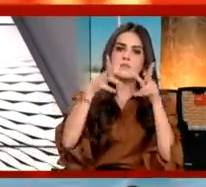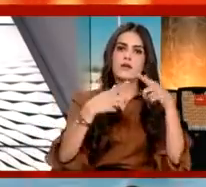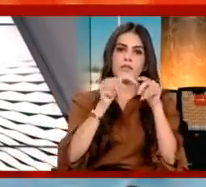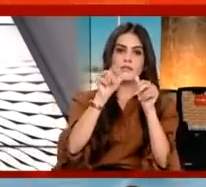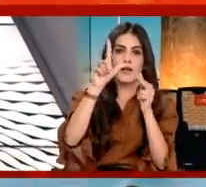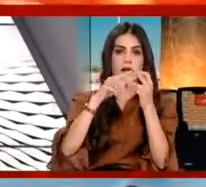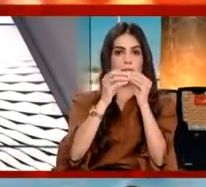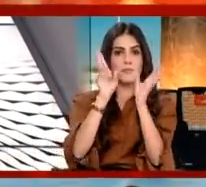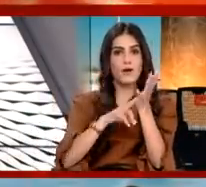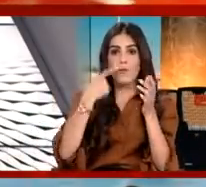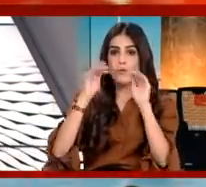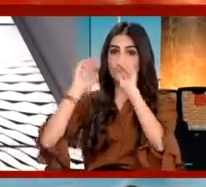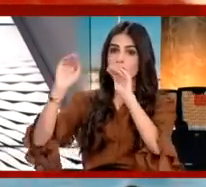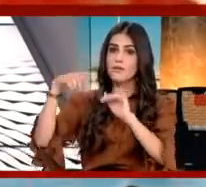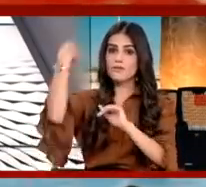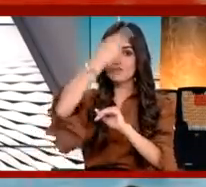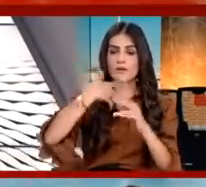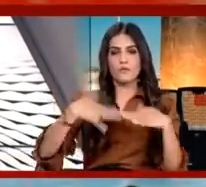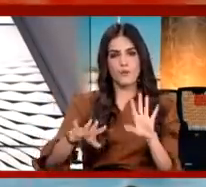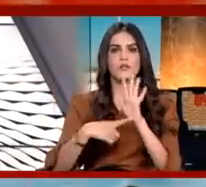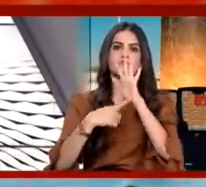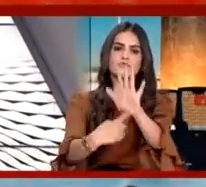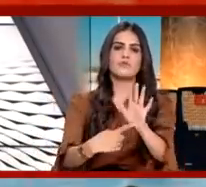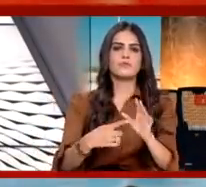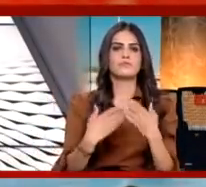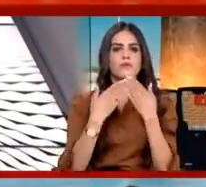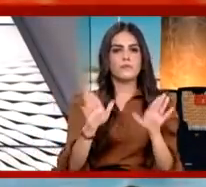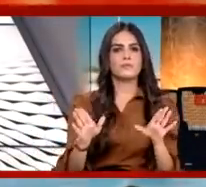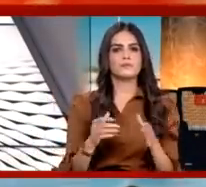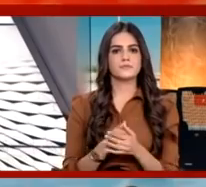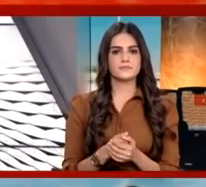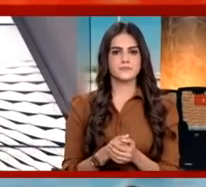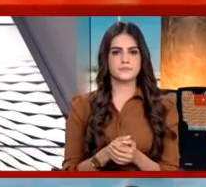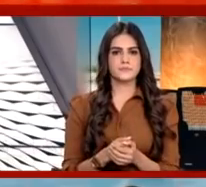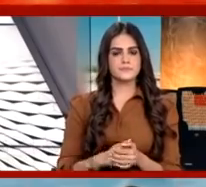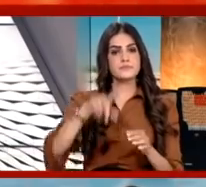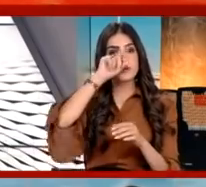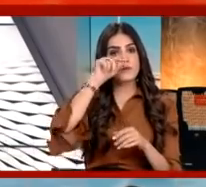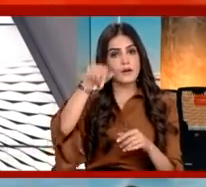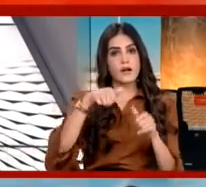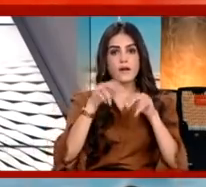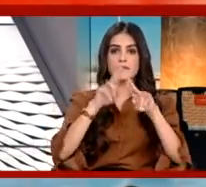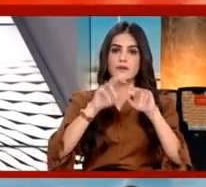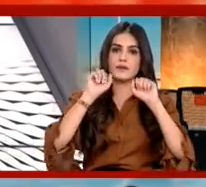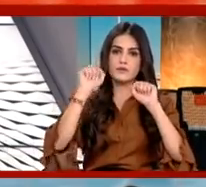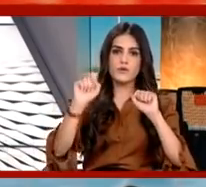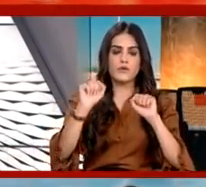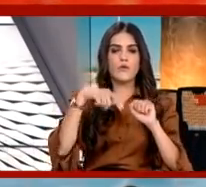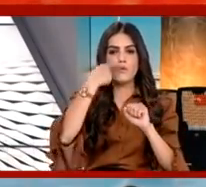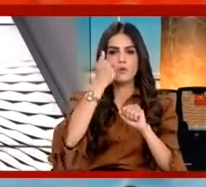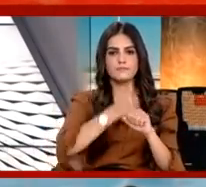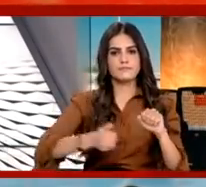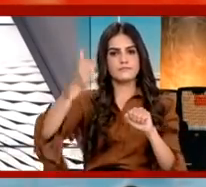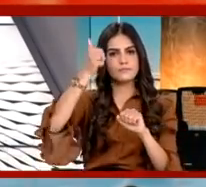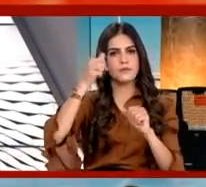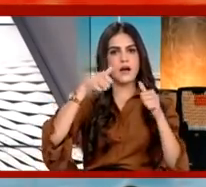का समर्थन करने वाले चेहरों को एक्सपोज किया जाना चाहिए। अगली खबर, ट्विटर ने अफगानिस्तान के उपराष्ट्रपति